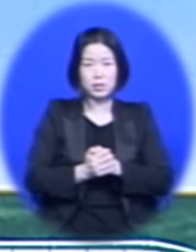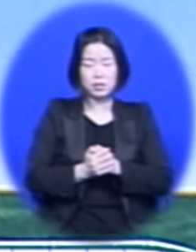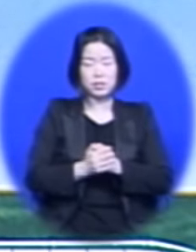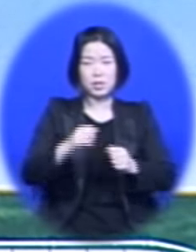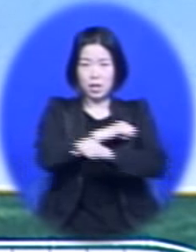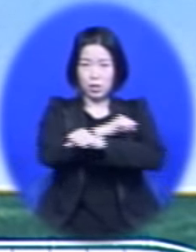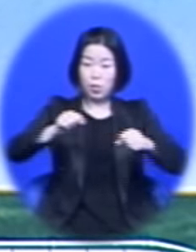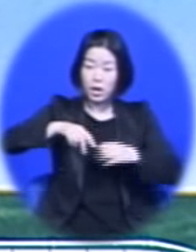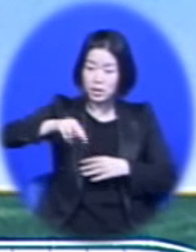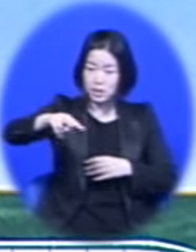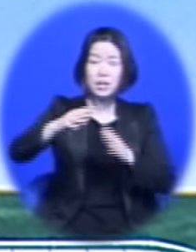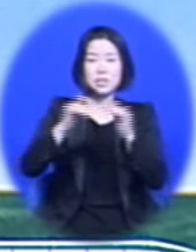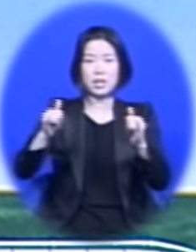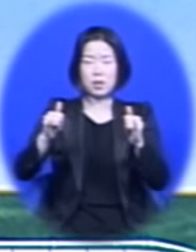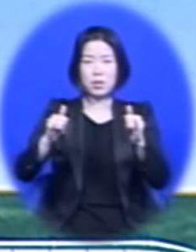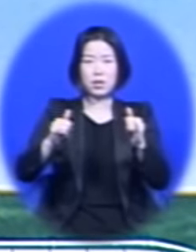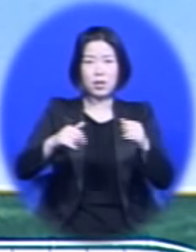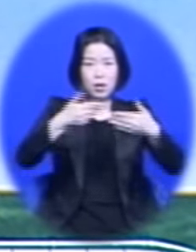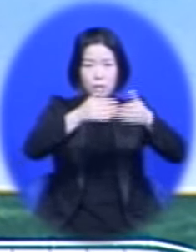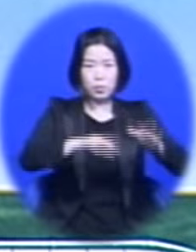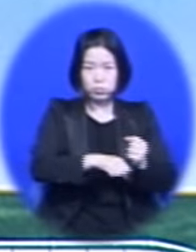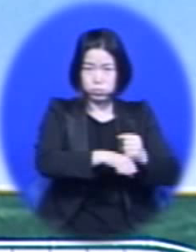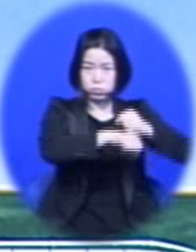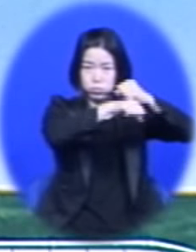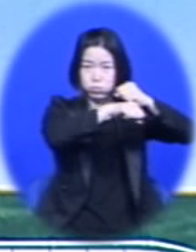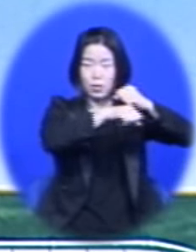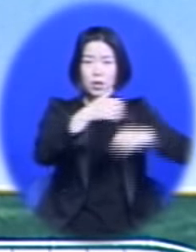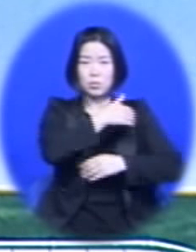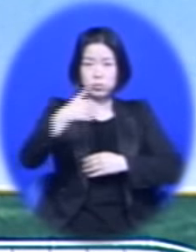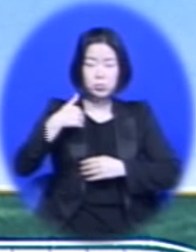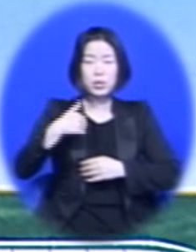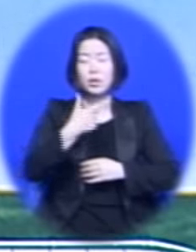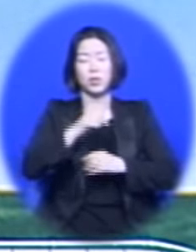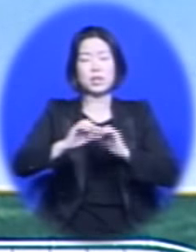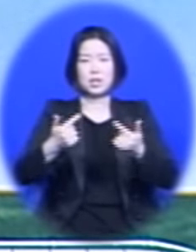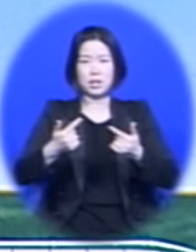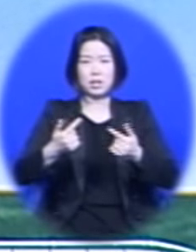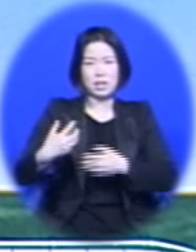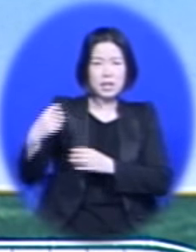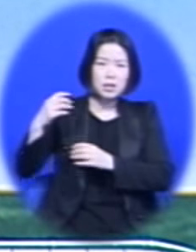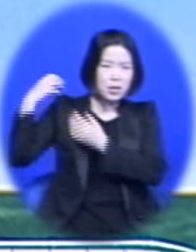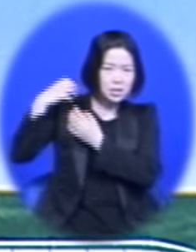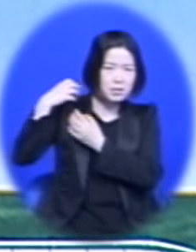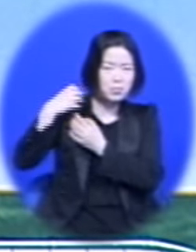광야를 지나는 사람은 곳간에 양식이 풍족해지기를 구하지 않습니다. 짐만 무거운 거예요,